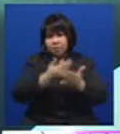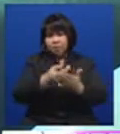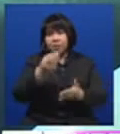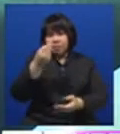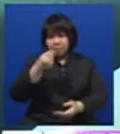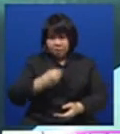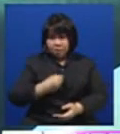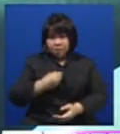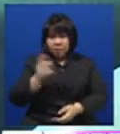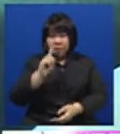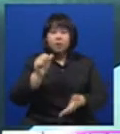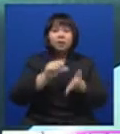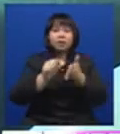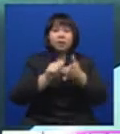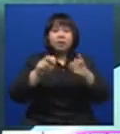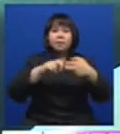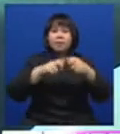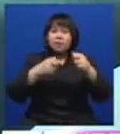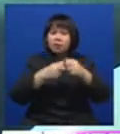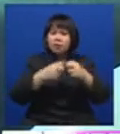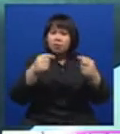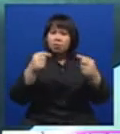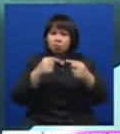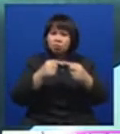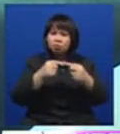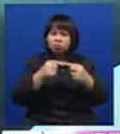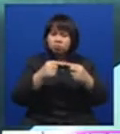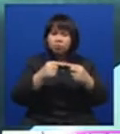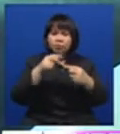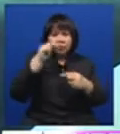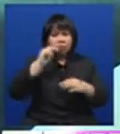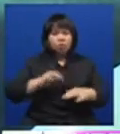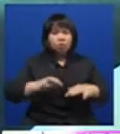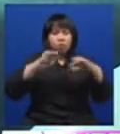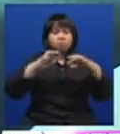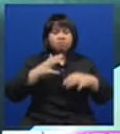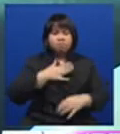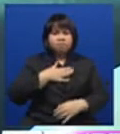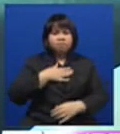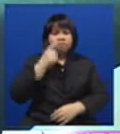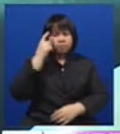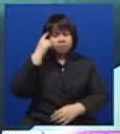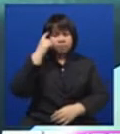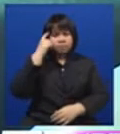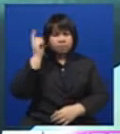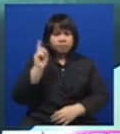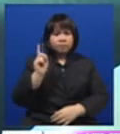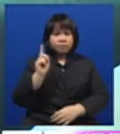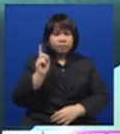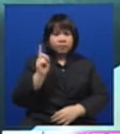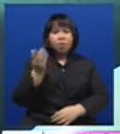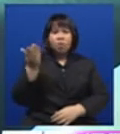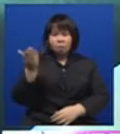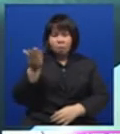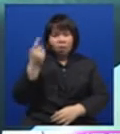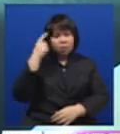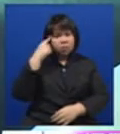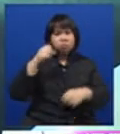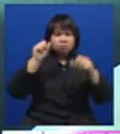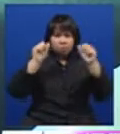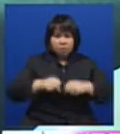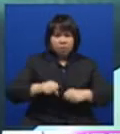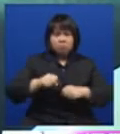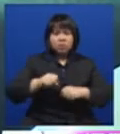เพื่อมาแก้ไขปัญหาน้ำท่วมอันนี้เราก็อยู่ในระหว่างที่จะขอความเห็นชอบจากรัฐม